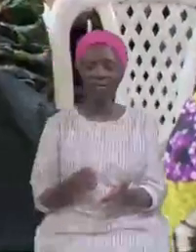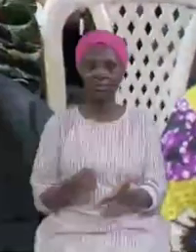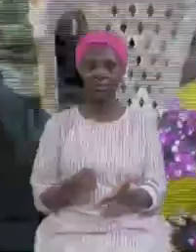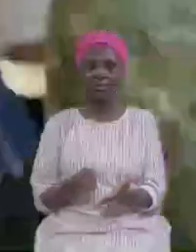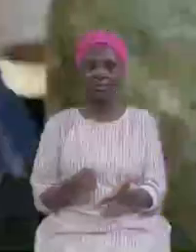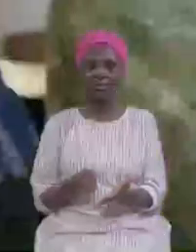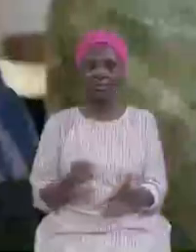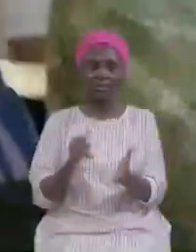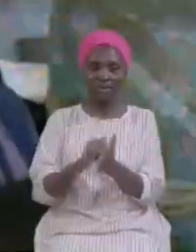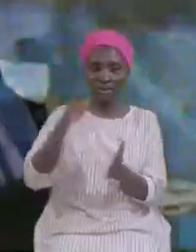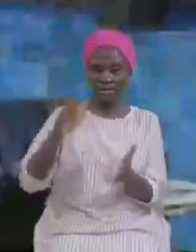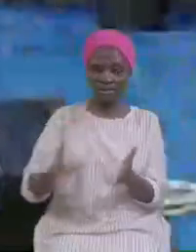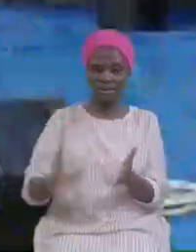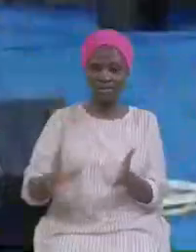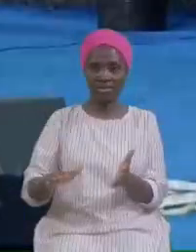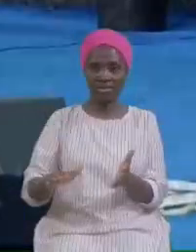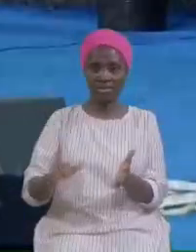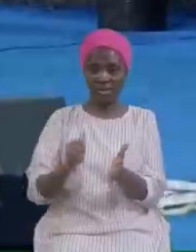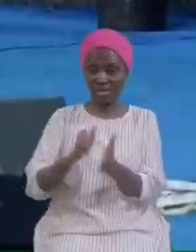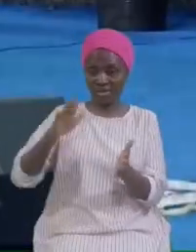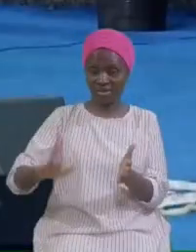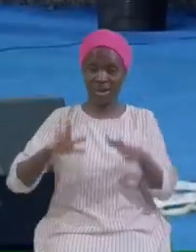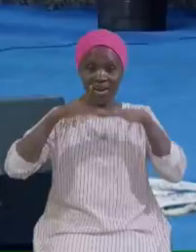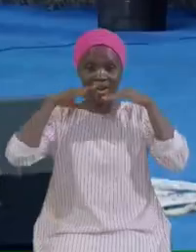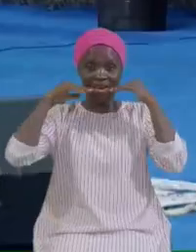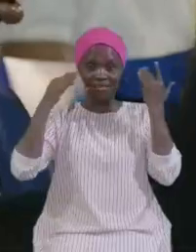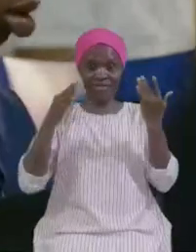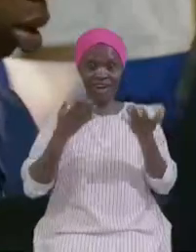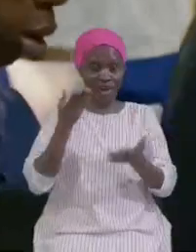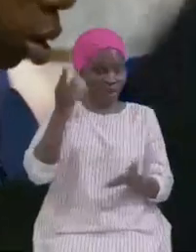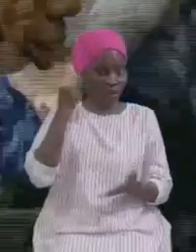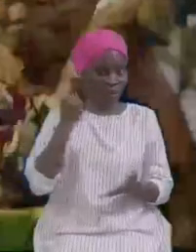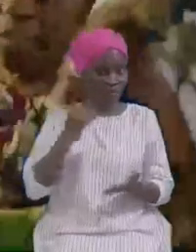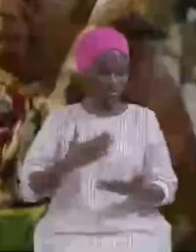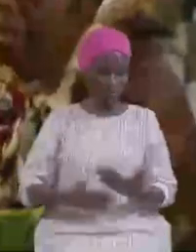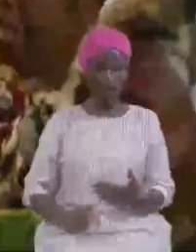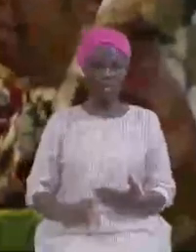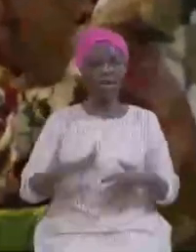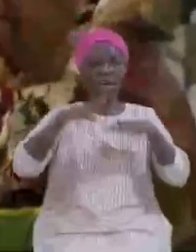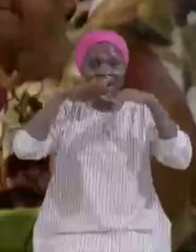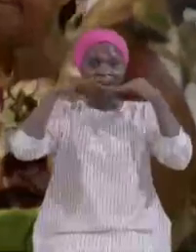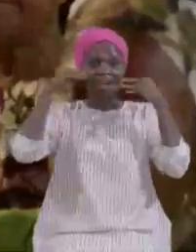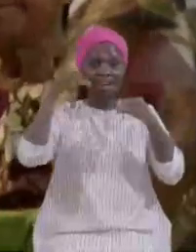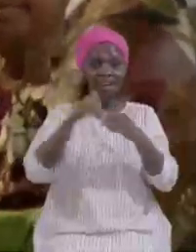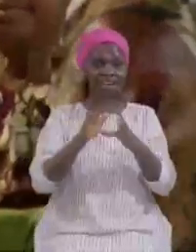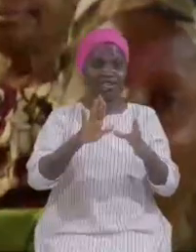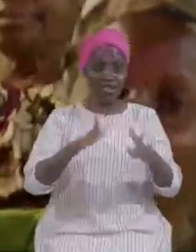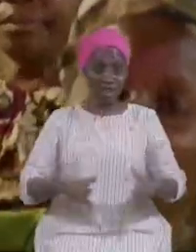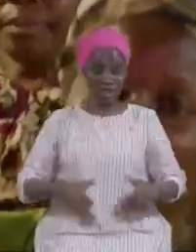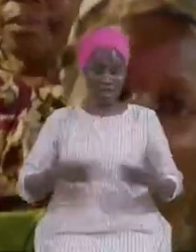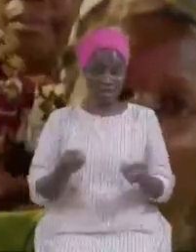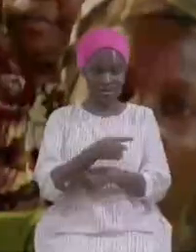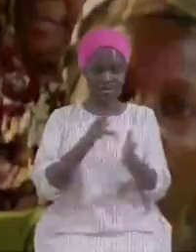Et le sourire de l'enfant est venu. Le sourire va engendrer dans ta vie aujourd'hui. La